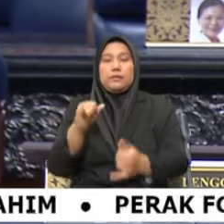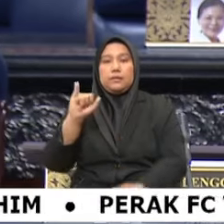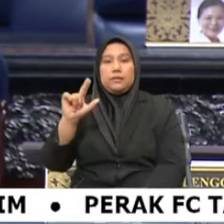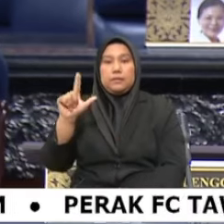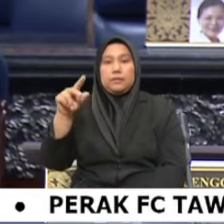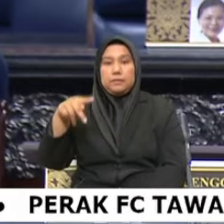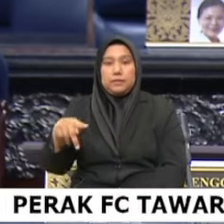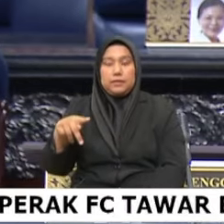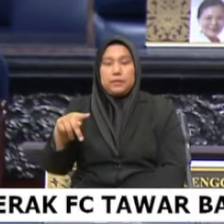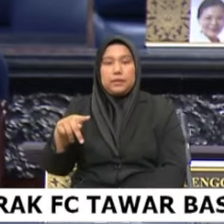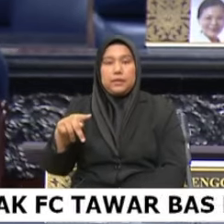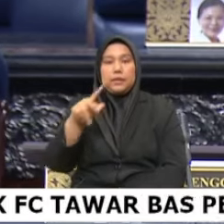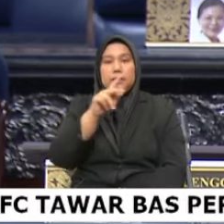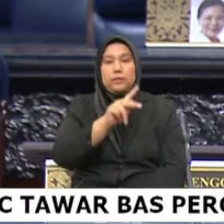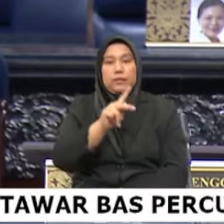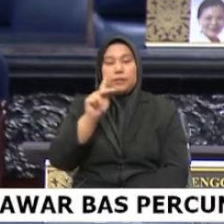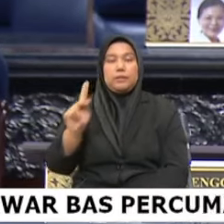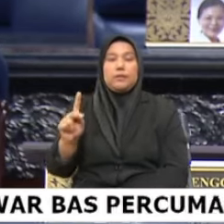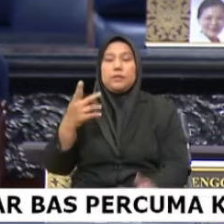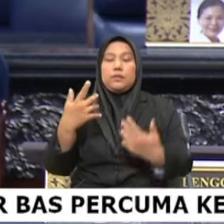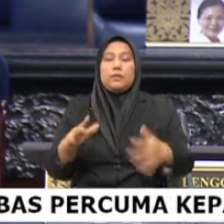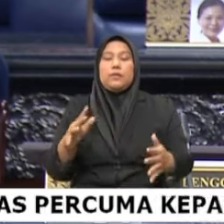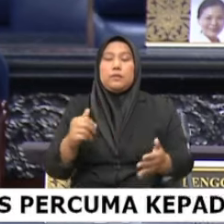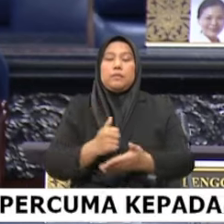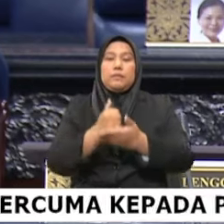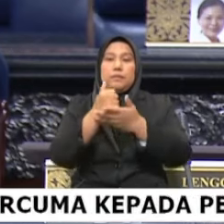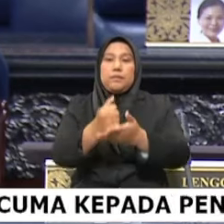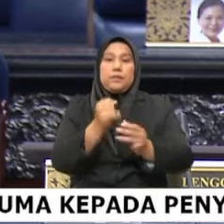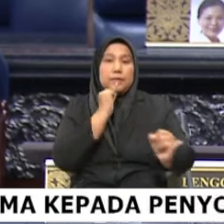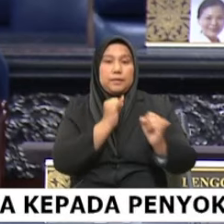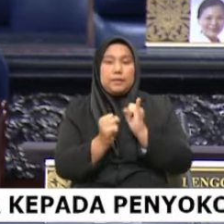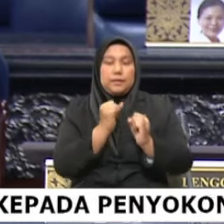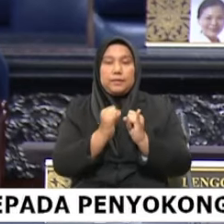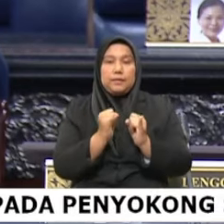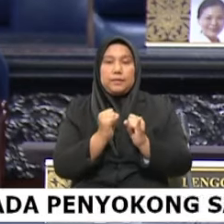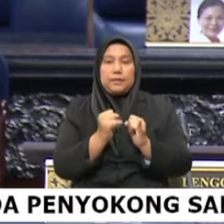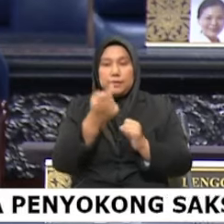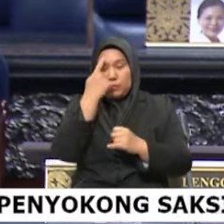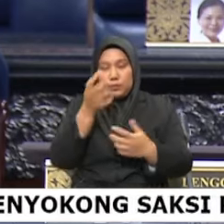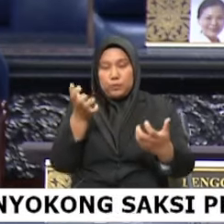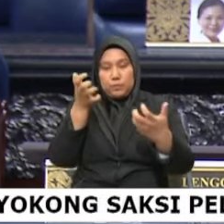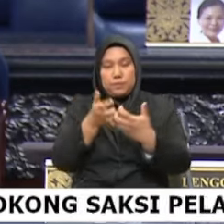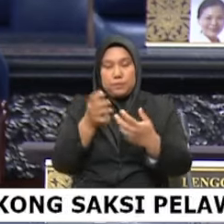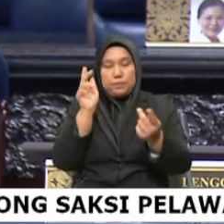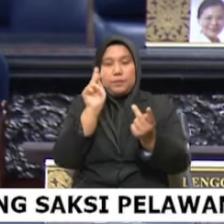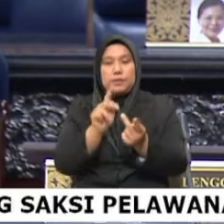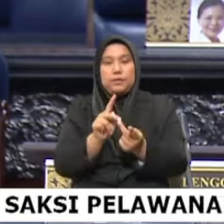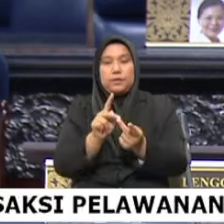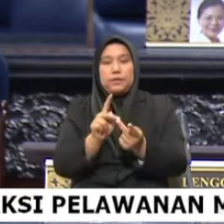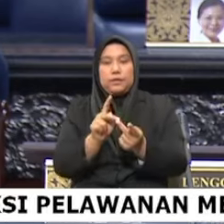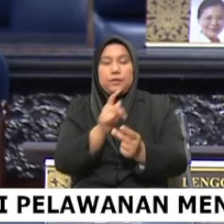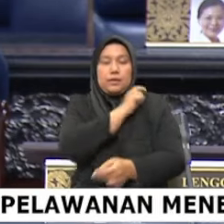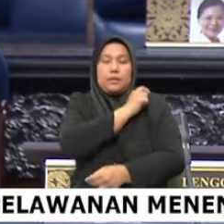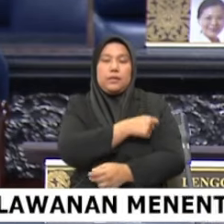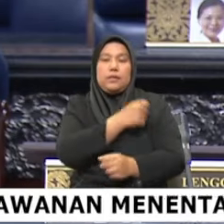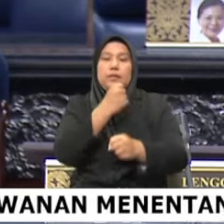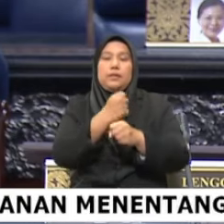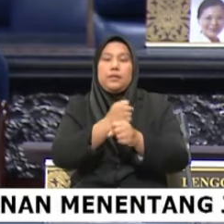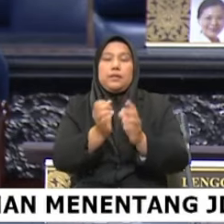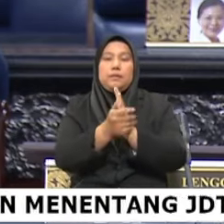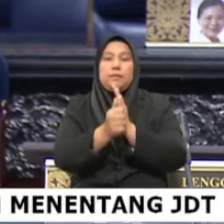Kota Kinabalu telah membantu mengadakan temuduga dalam bagi memadankan tenaga kerja mahir untuk